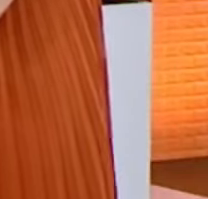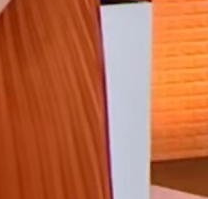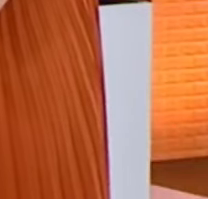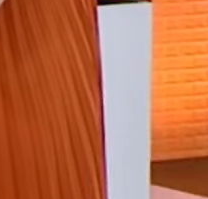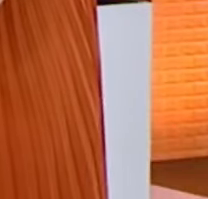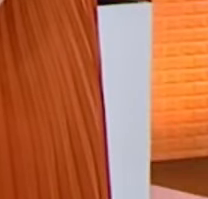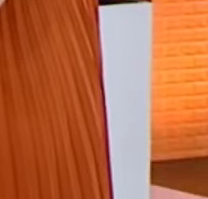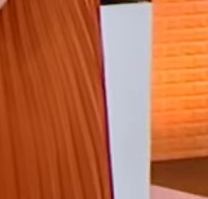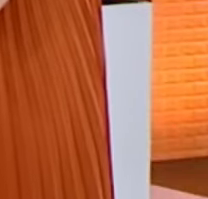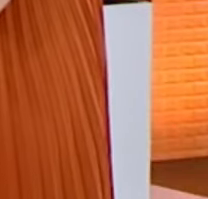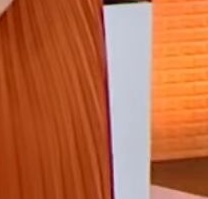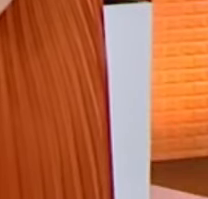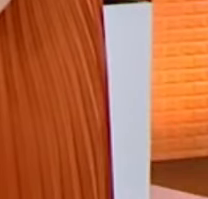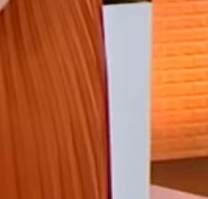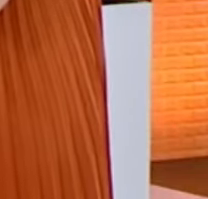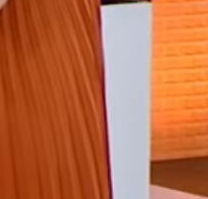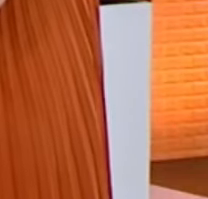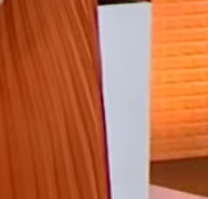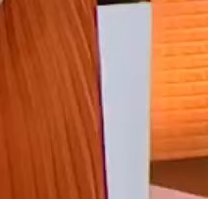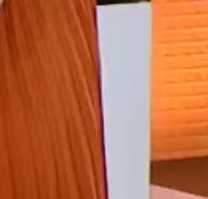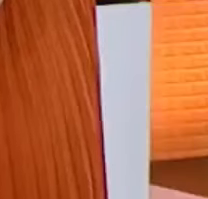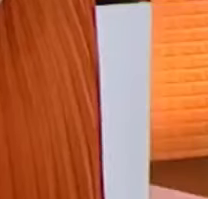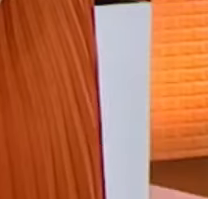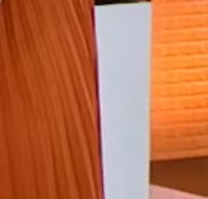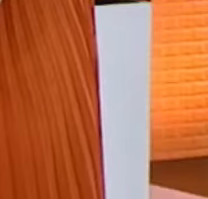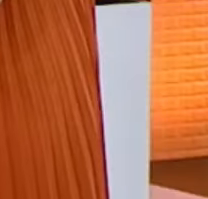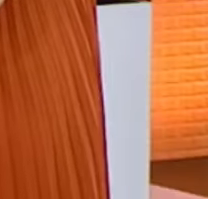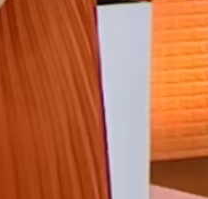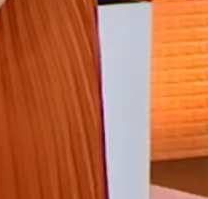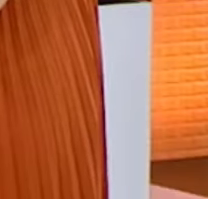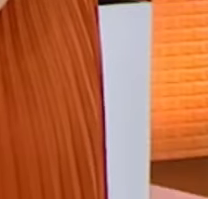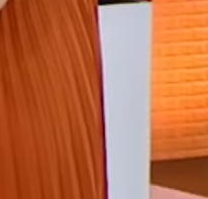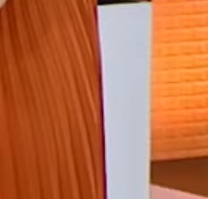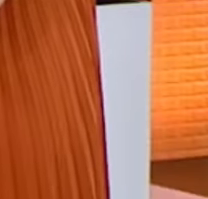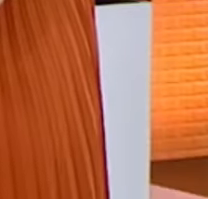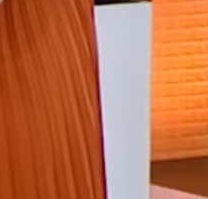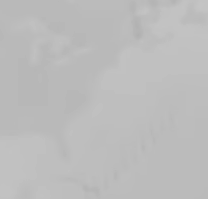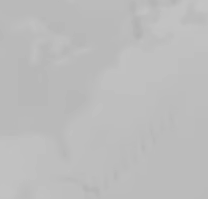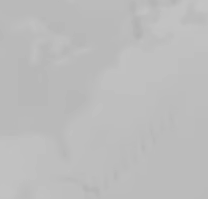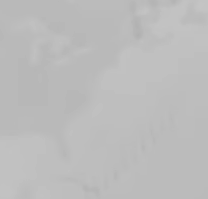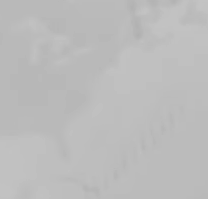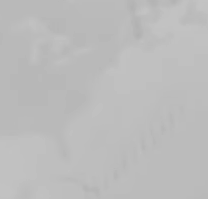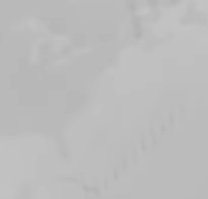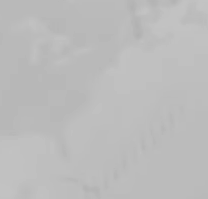niyo po kami sa GMA Pinoy TV at sa www.gmanews.tv.